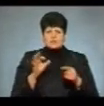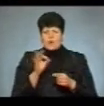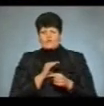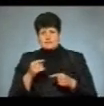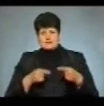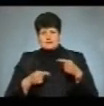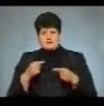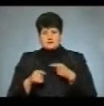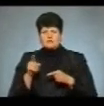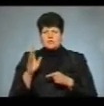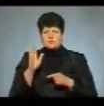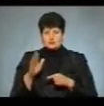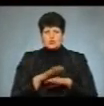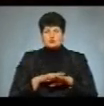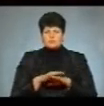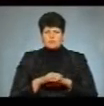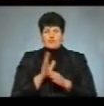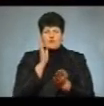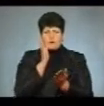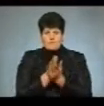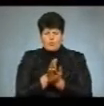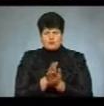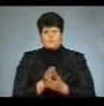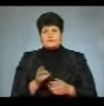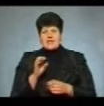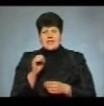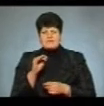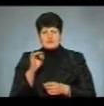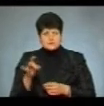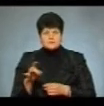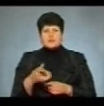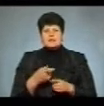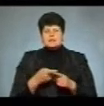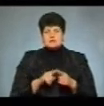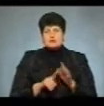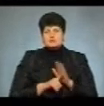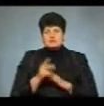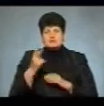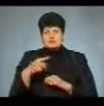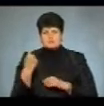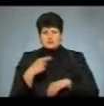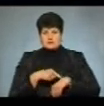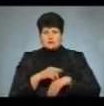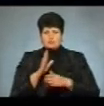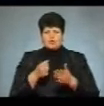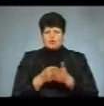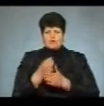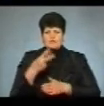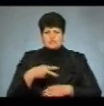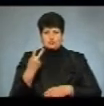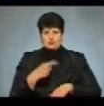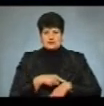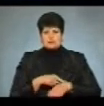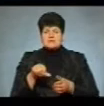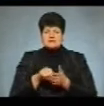дебати. Вони відбудуться на Суспільному у прямому ефірі. Розпочнуться сьогодні о 21:00 та триватимуть до 22:00.